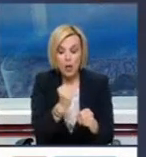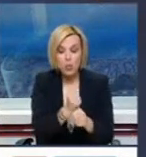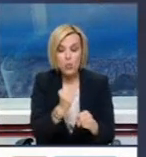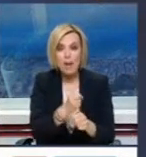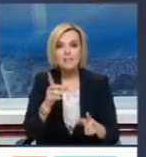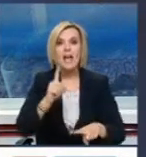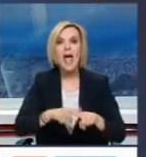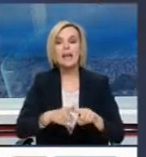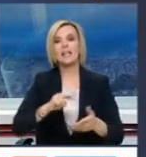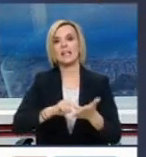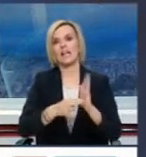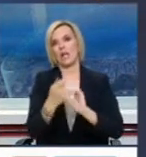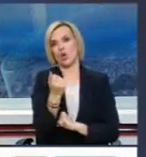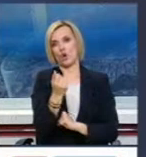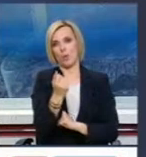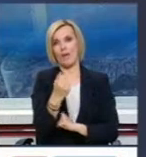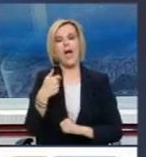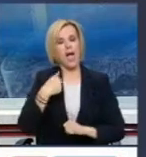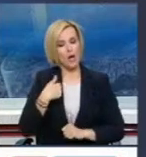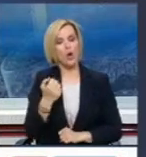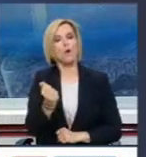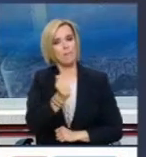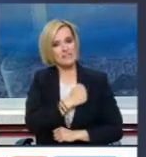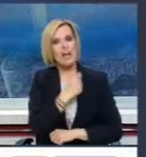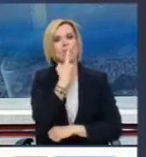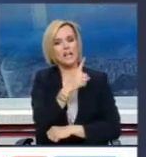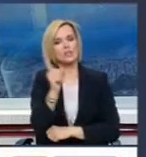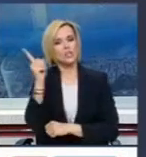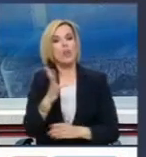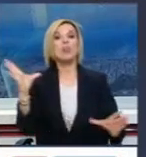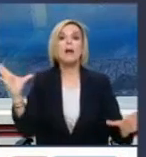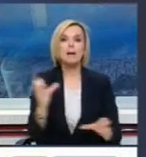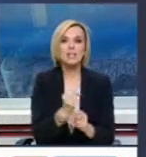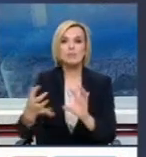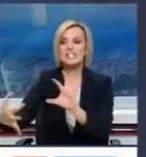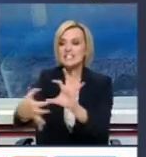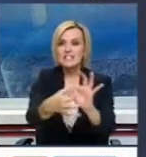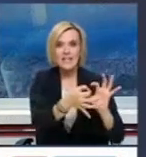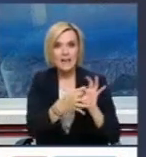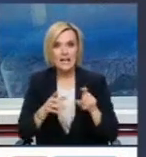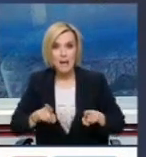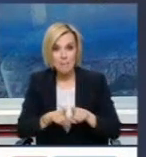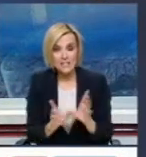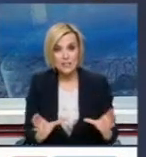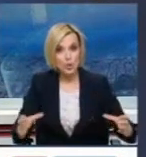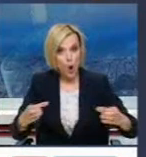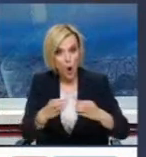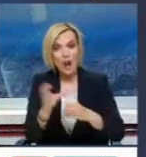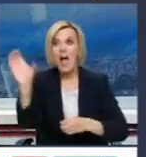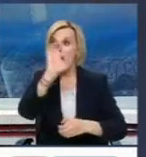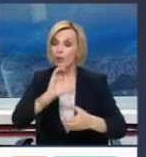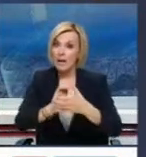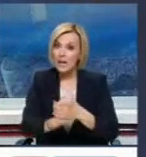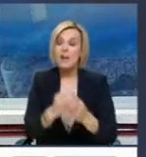είμαι απολύτως βέβαιος ότι αυτό το πετύχουμε με τη συνεργασία όλων μας, με τη συνεργασία της Ευρωπαϊκής Ένωσης και την πολύ καλή